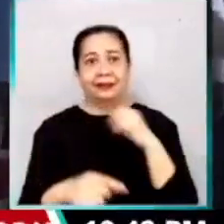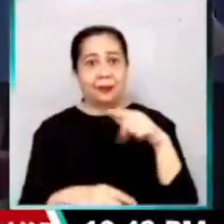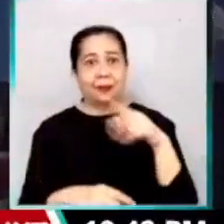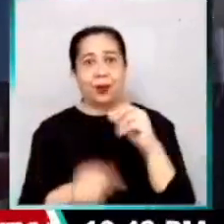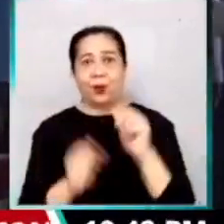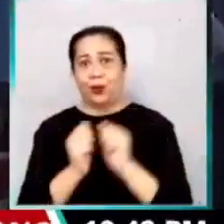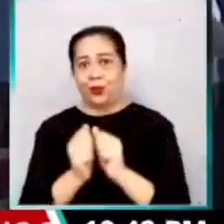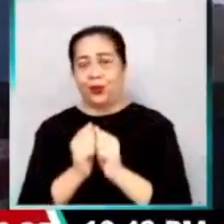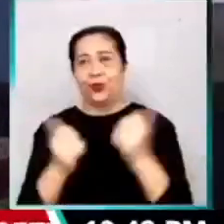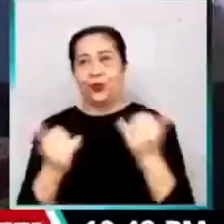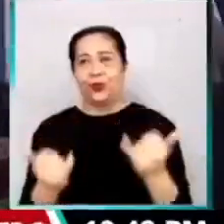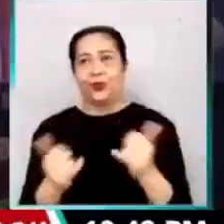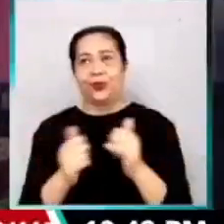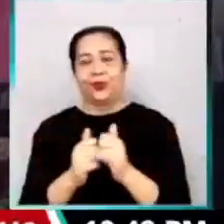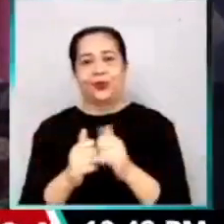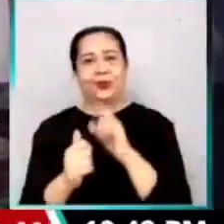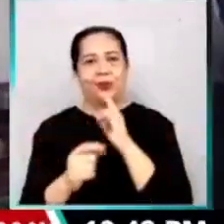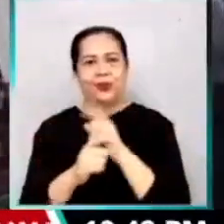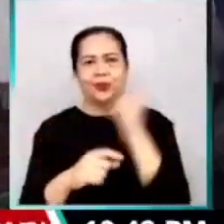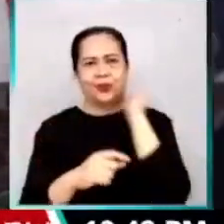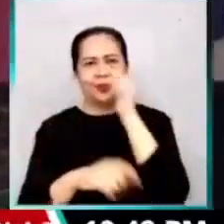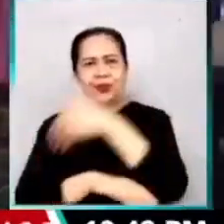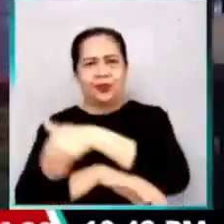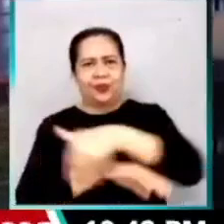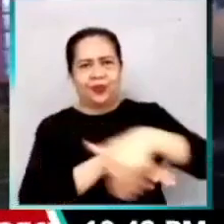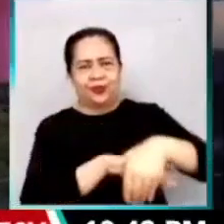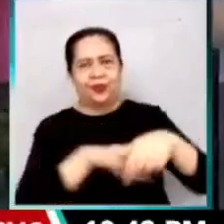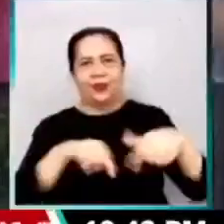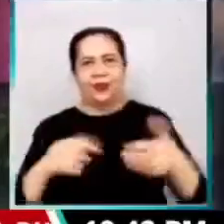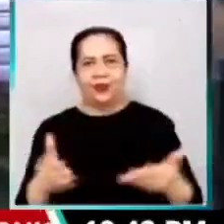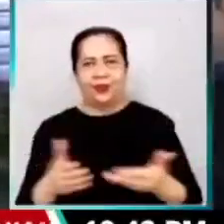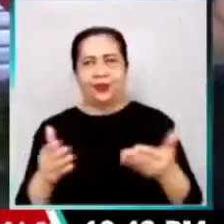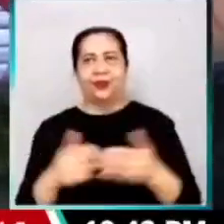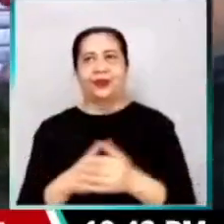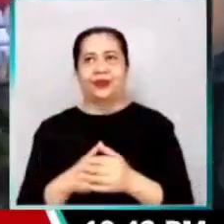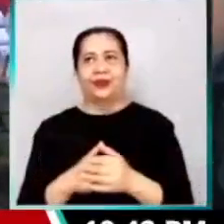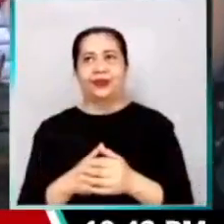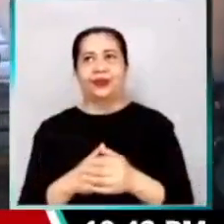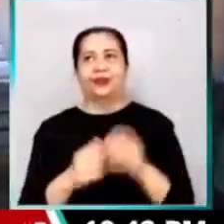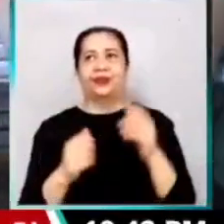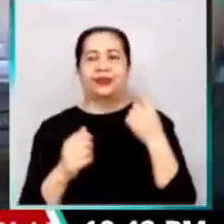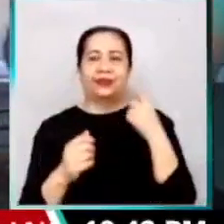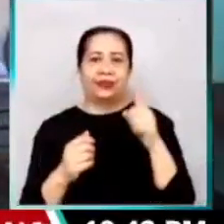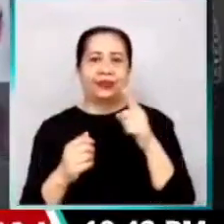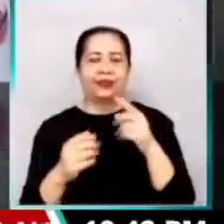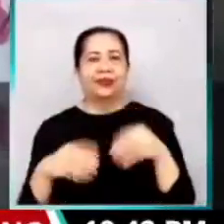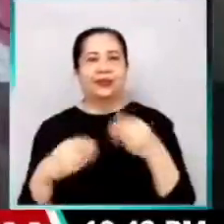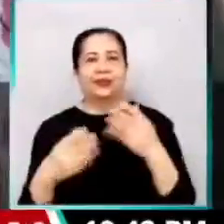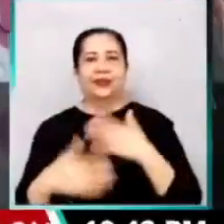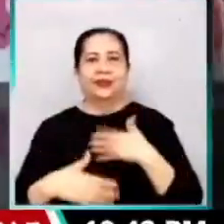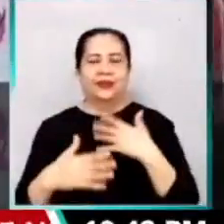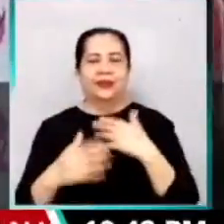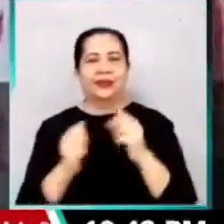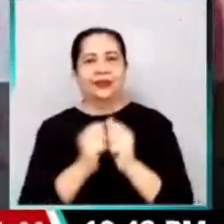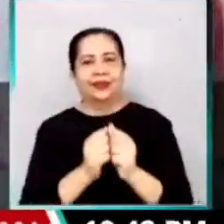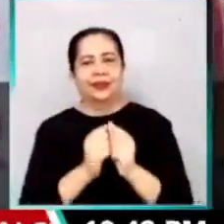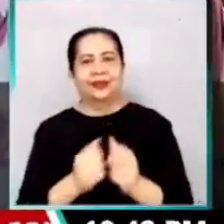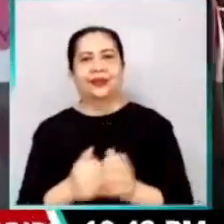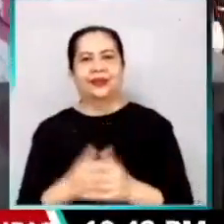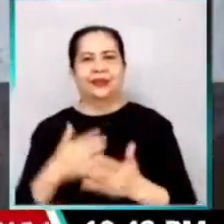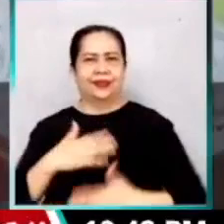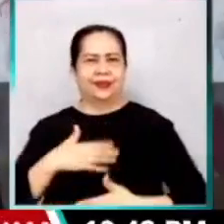ngayon, nagpupilit talaga. Gabi-gabi, nandito din siya para makisaya sa mga bata. Nasisiyahan po sila sa